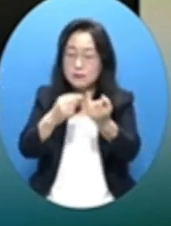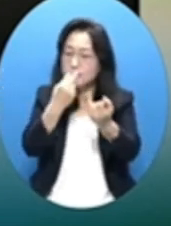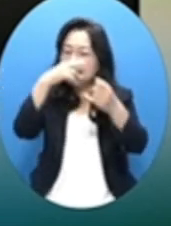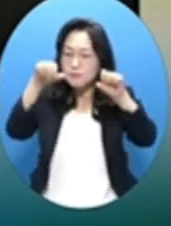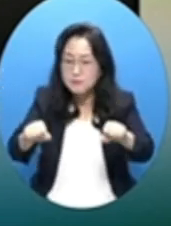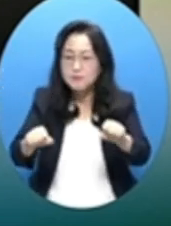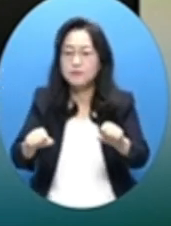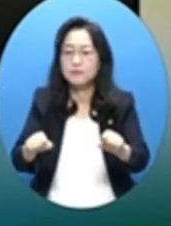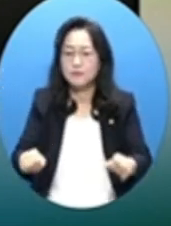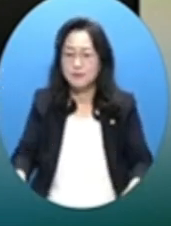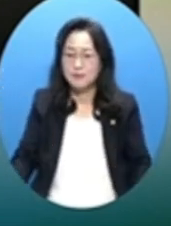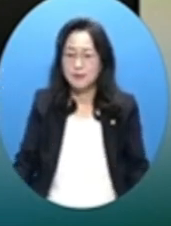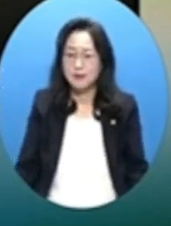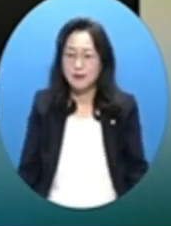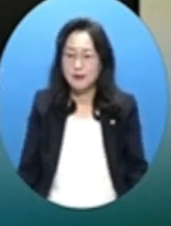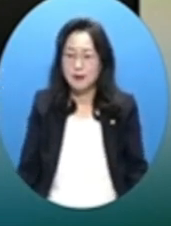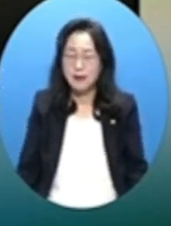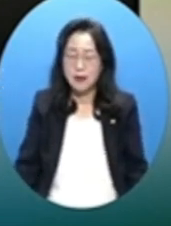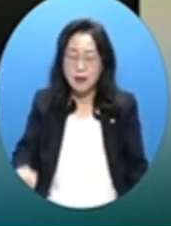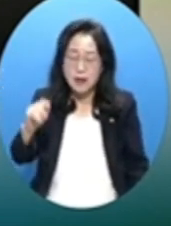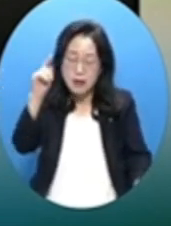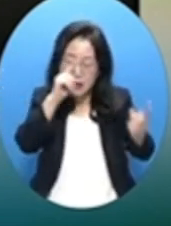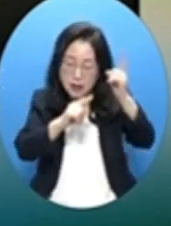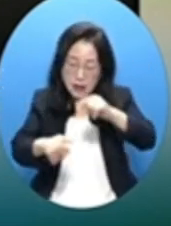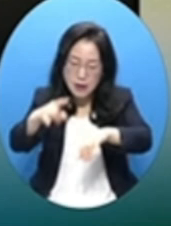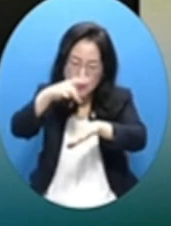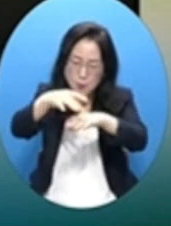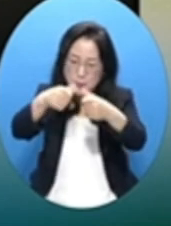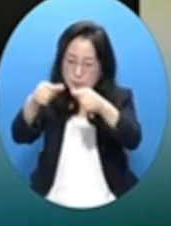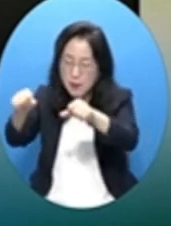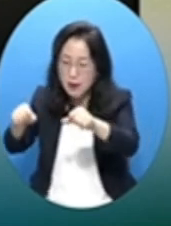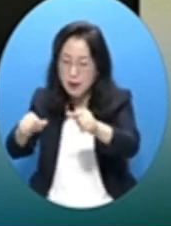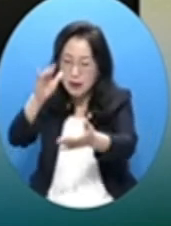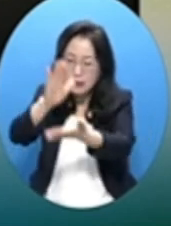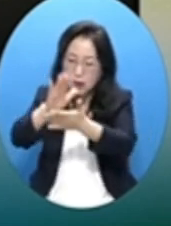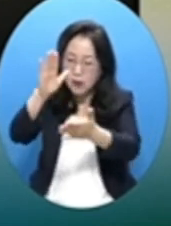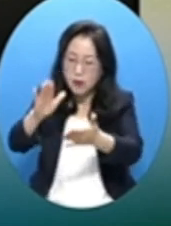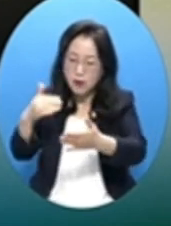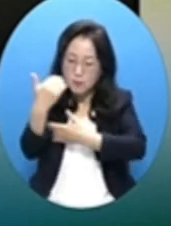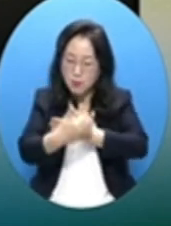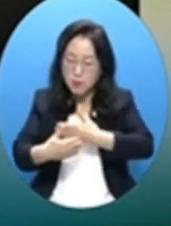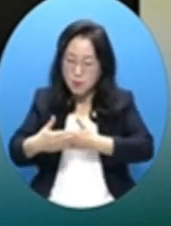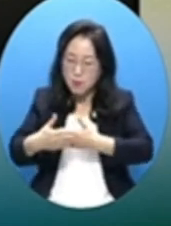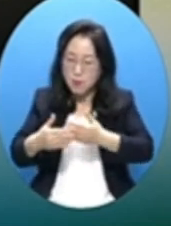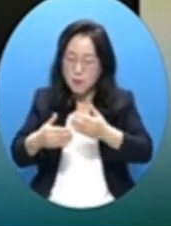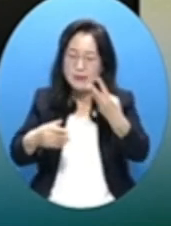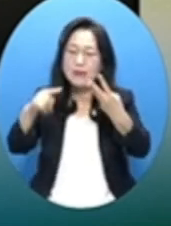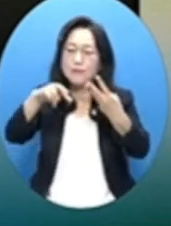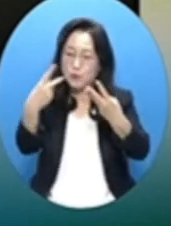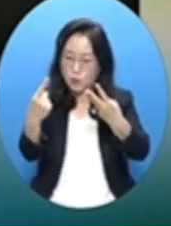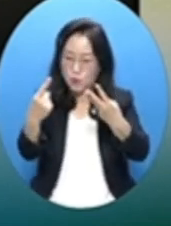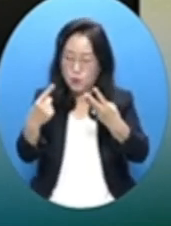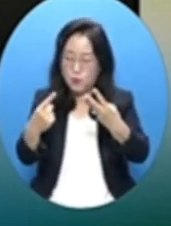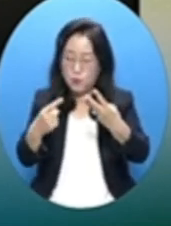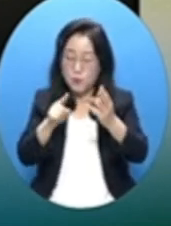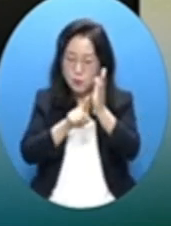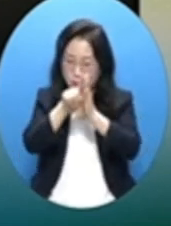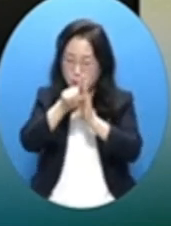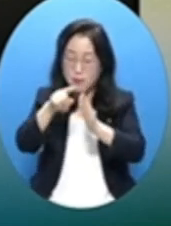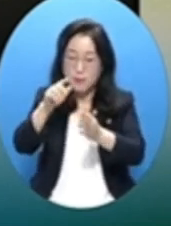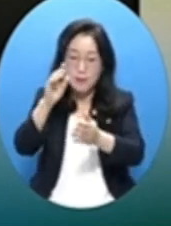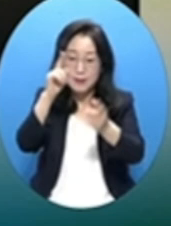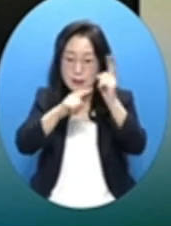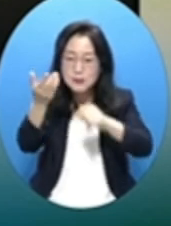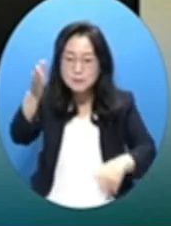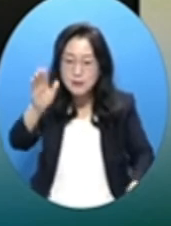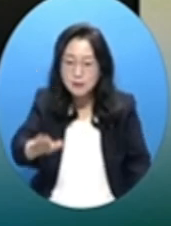살았는데 물론 심한 골절과 3도 화상을 입었지만 목숨을 건졌습니다. 그런데 이 할머니 할아버지가 굉장히 독실한